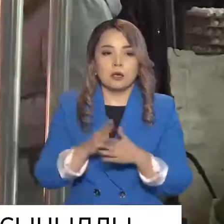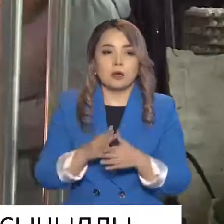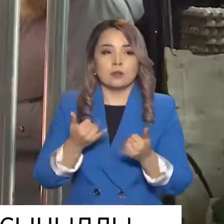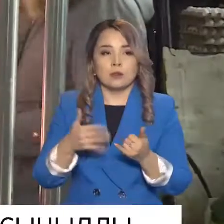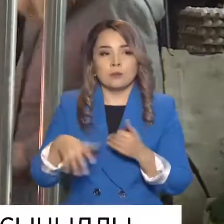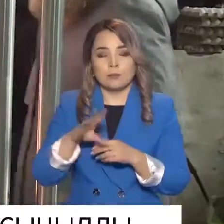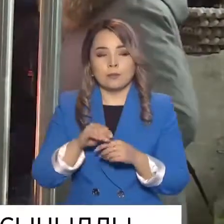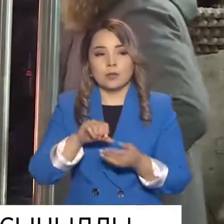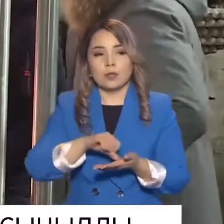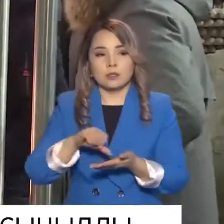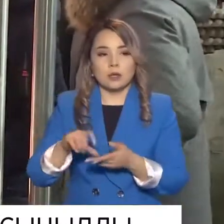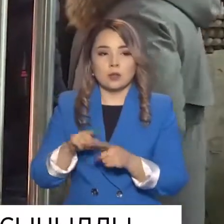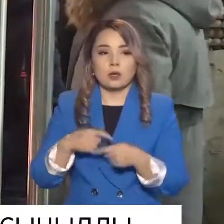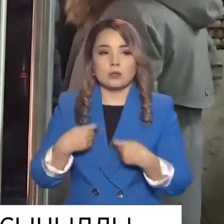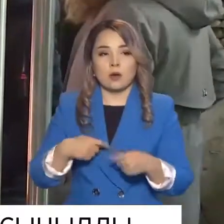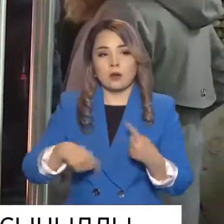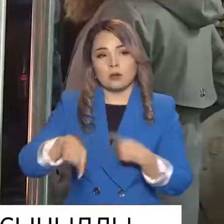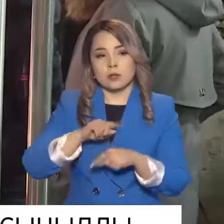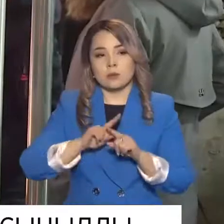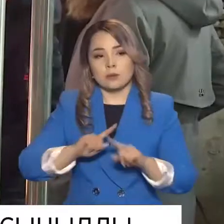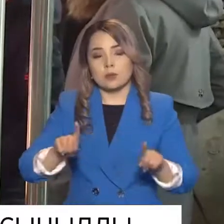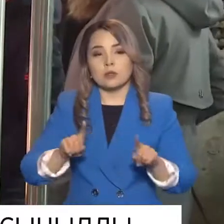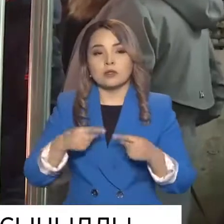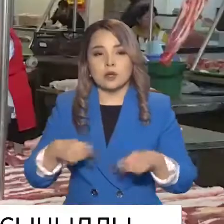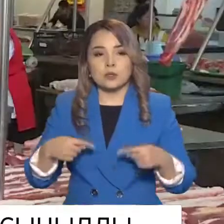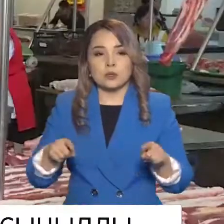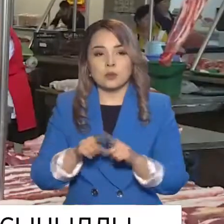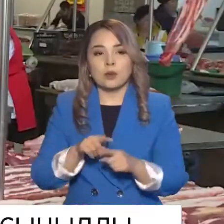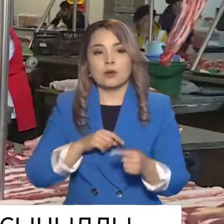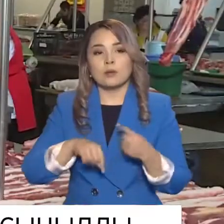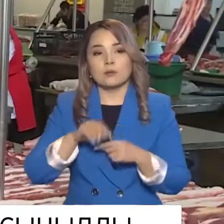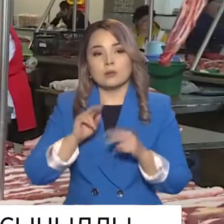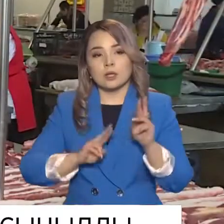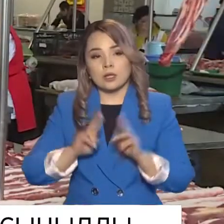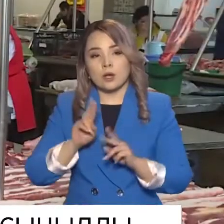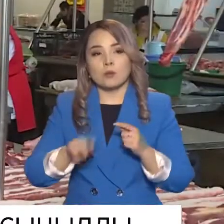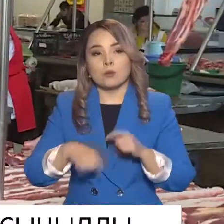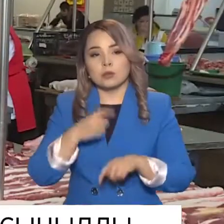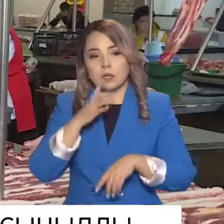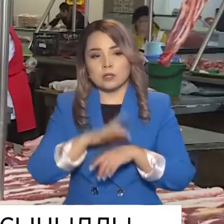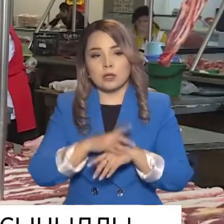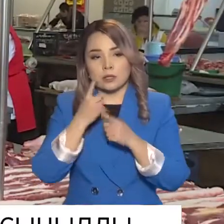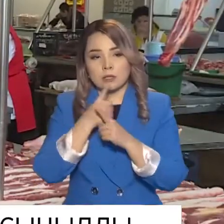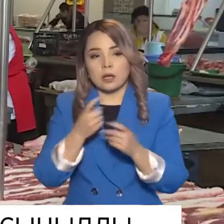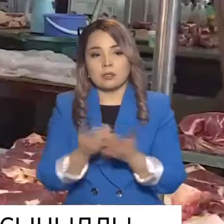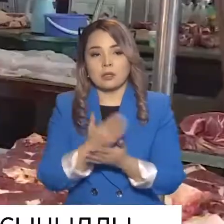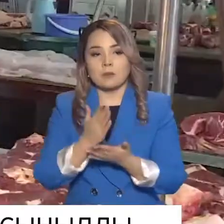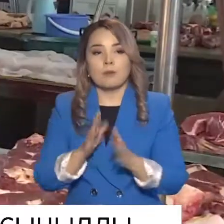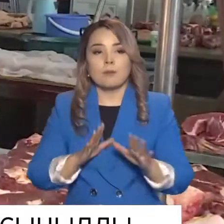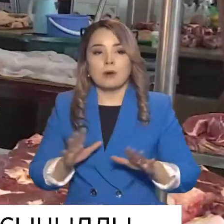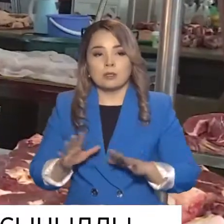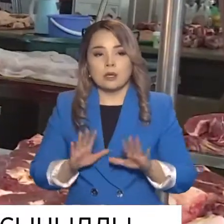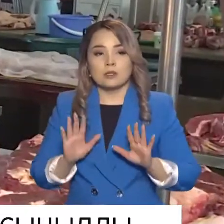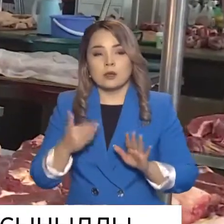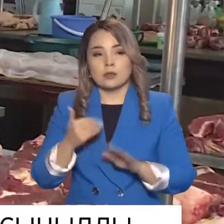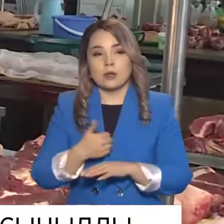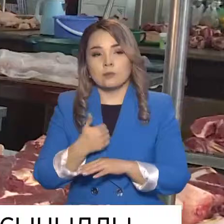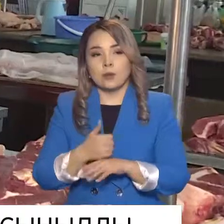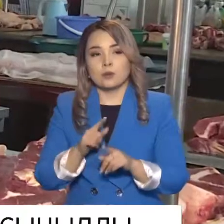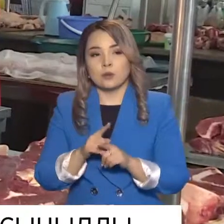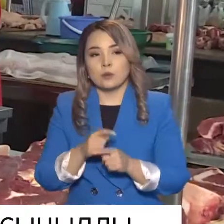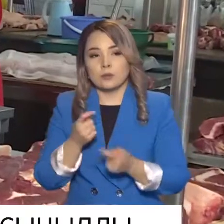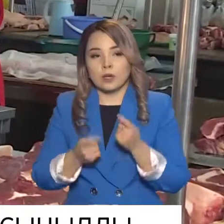көлеңкелі тауар айналымы мен басқа да ереже бұзушылықтарды жоюға президент те пәрмен берген. Ал базар басшылығы тек ұсақ